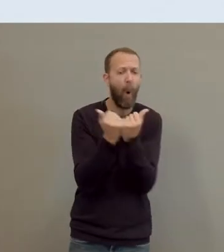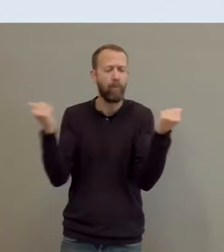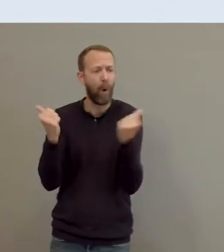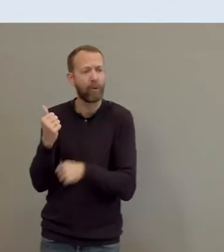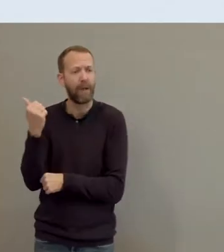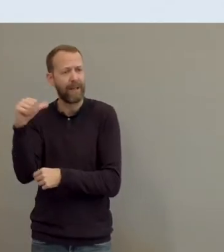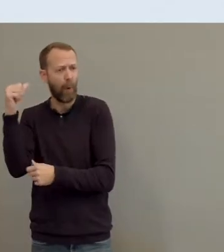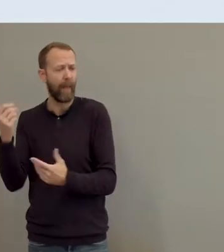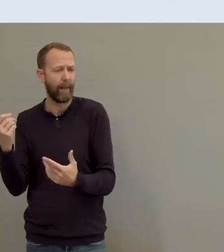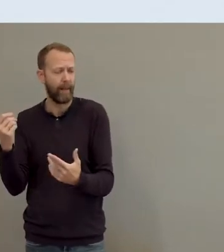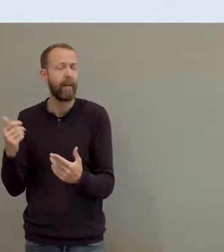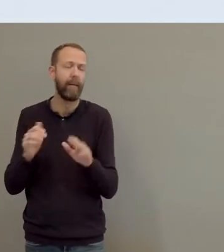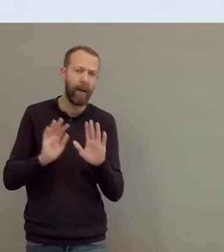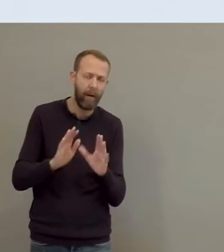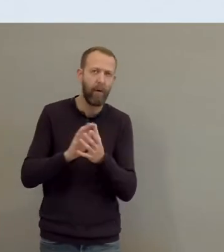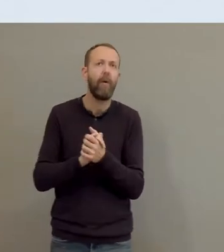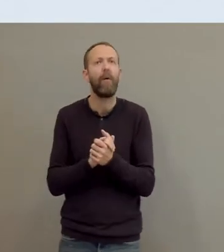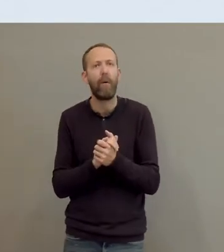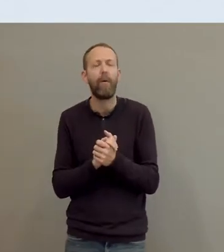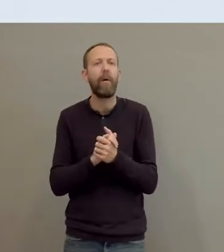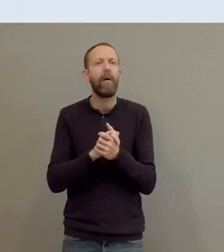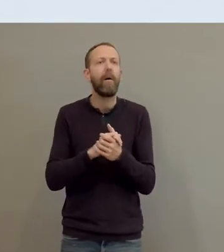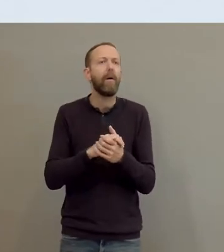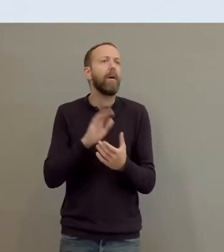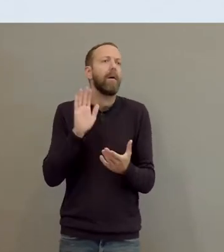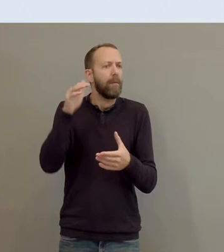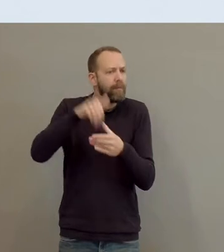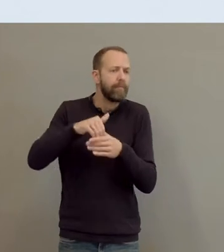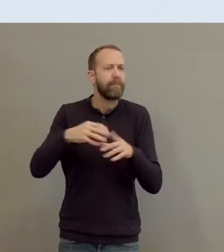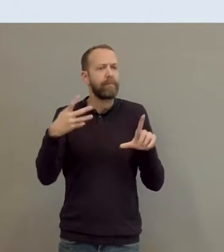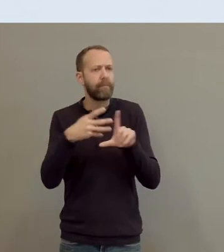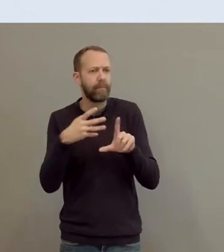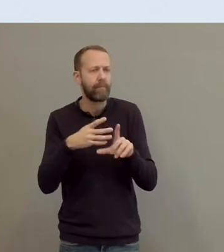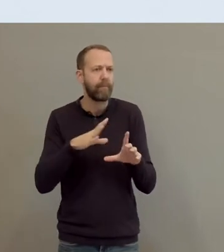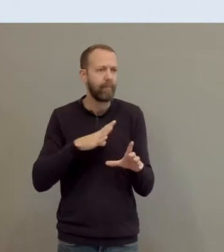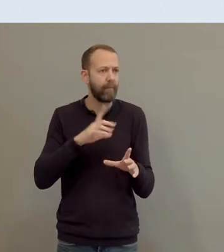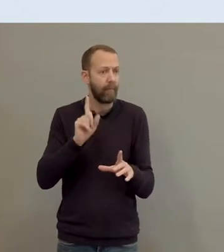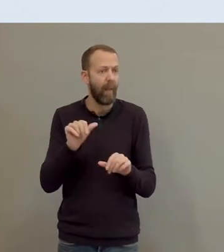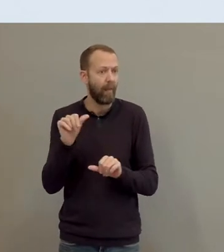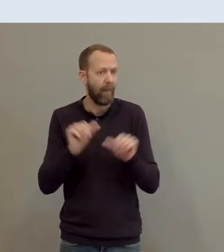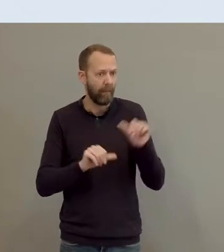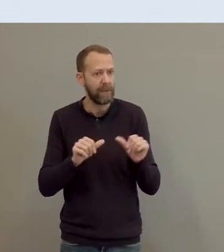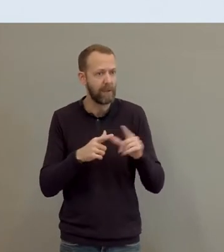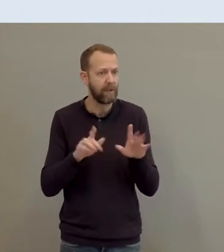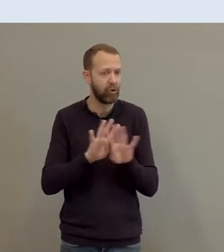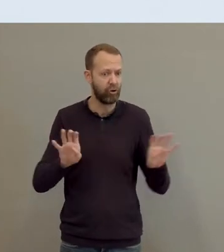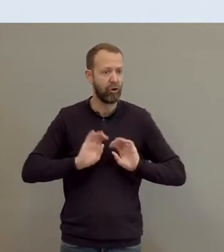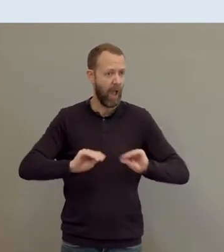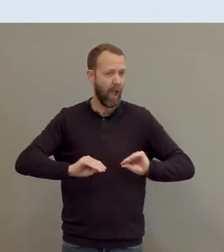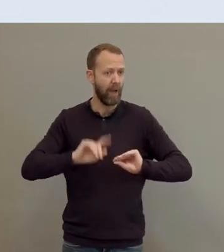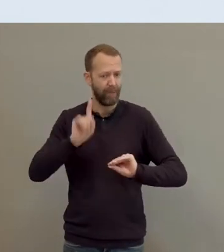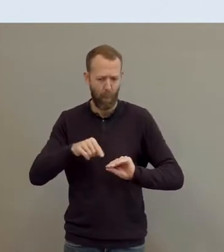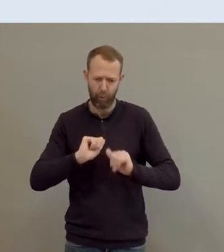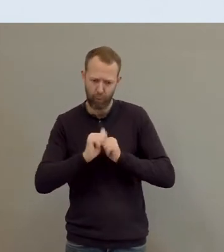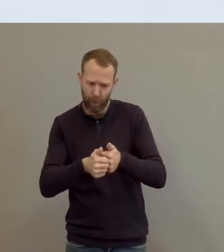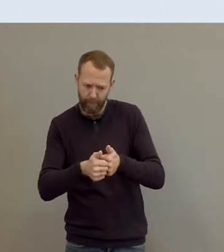est le terme qui est au fondement même de l'INSHEA. Et là, le défi de cette chaire,'est apporter des réponses adaptées